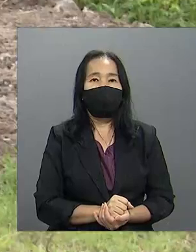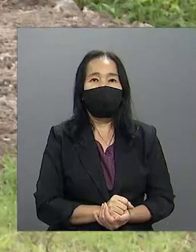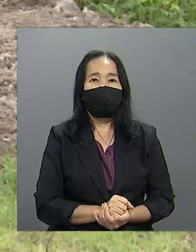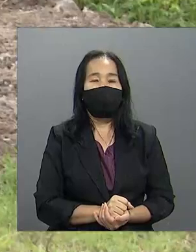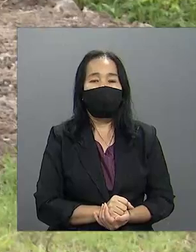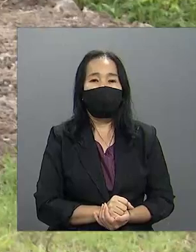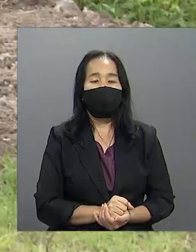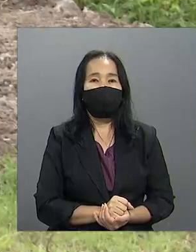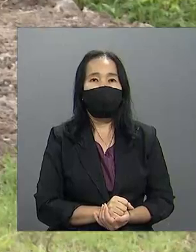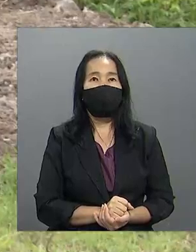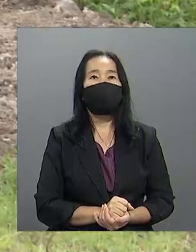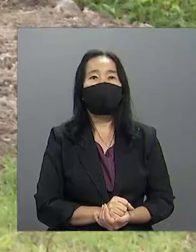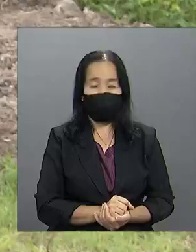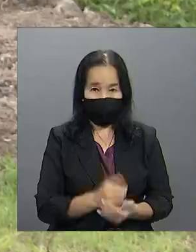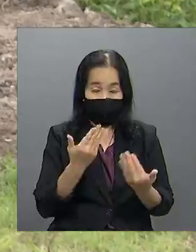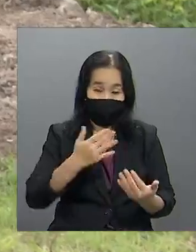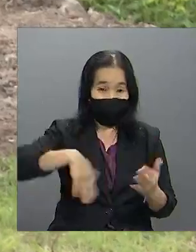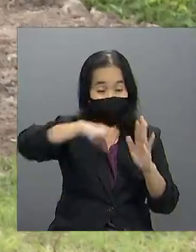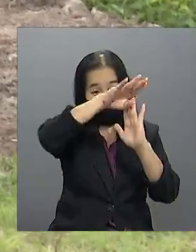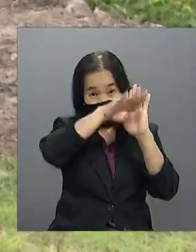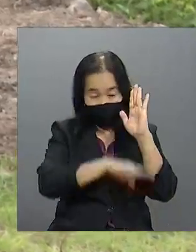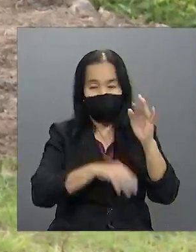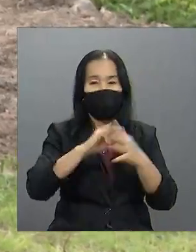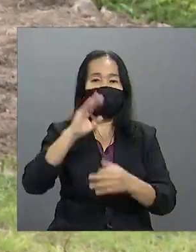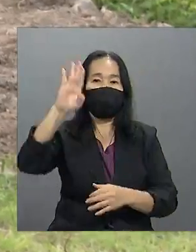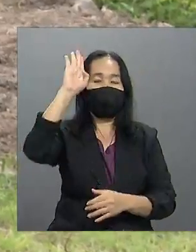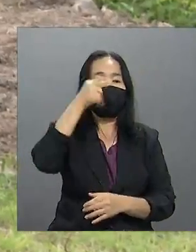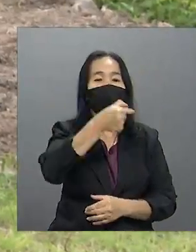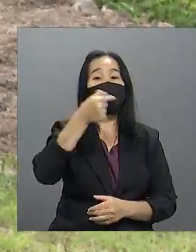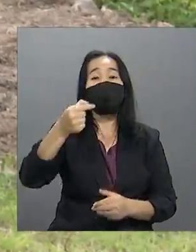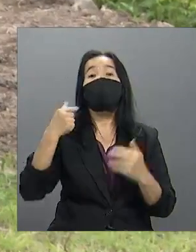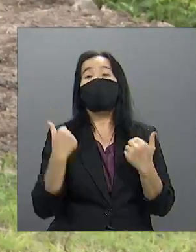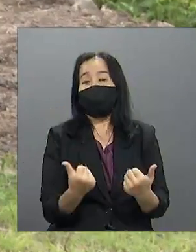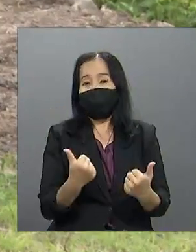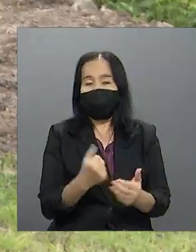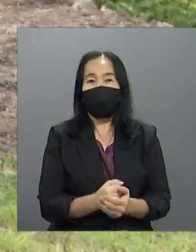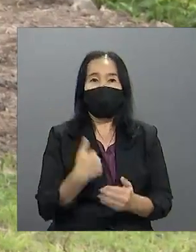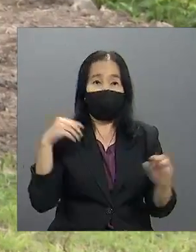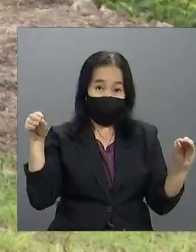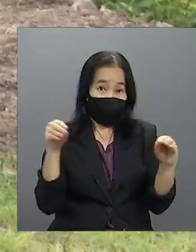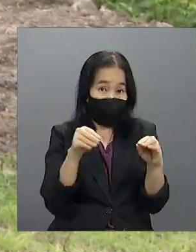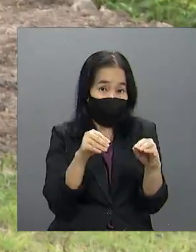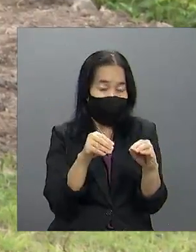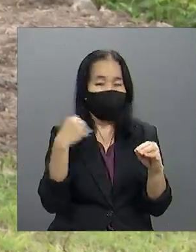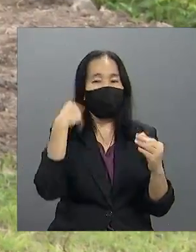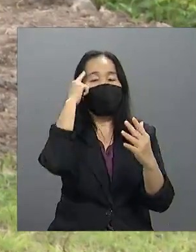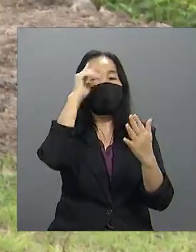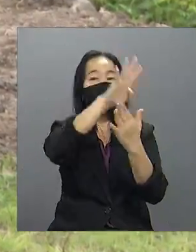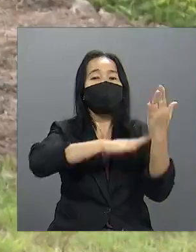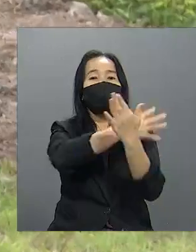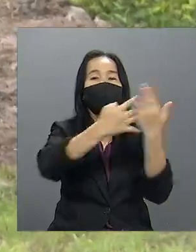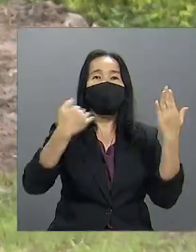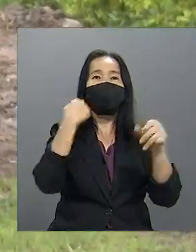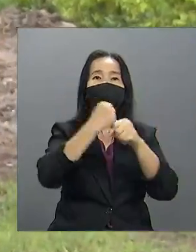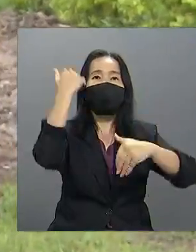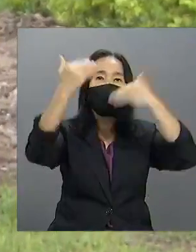นี่ก็คือทั้งหมดของ G Garden ที่เราเห็นในวันนี้นะคะต้องบอกว่าเร็วๆนี้เนี่ยเขาก็มีแผนที่จะจัดกิจกรรมเวิร์กช็อปต่